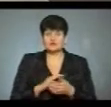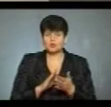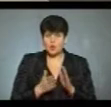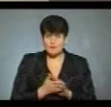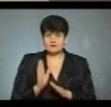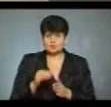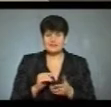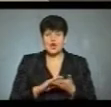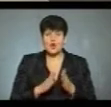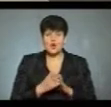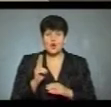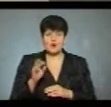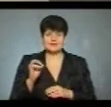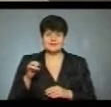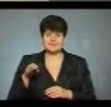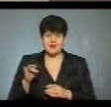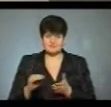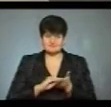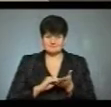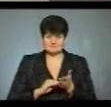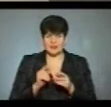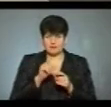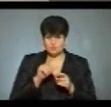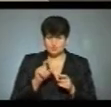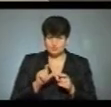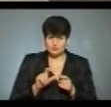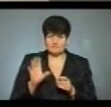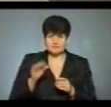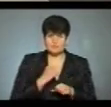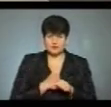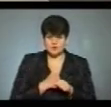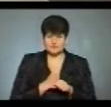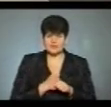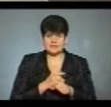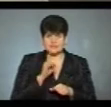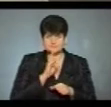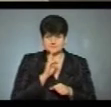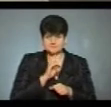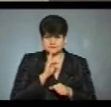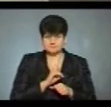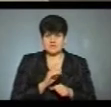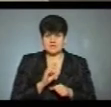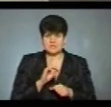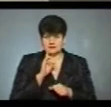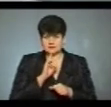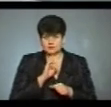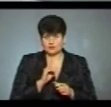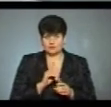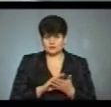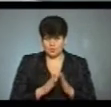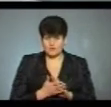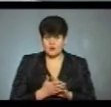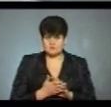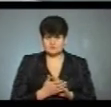буде прописати якісь пункти, обумовити, так? Тобто всі зараз будуть працювати на строкових контрактах, чи, можливо, без строкових?